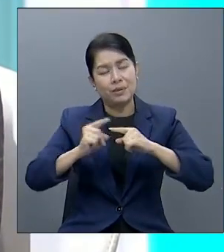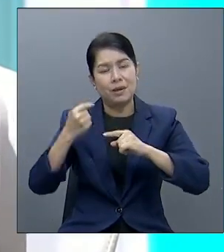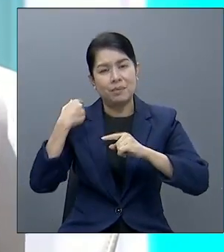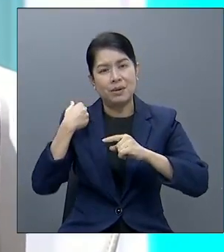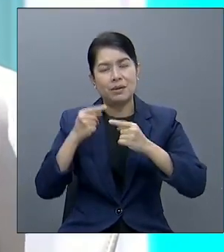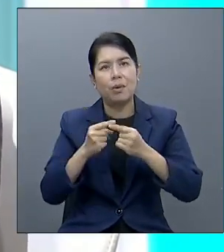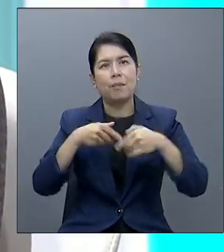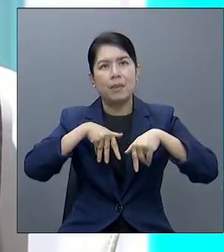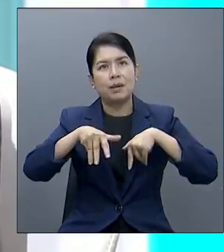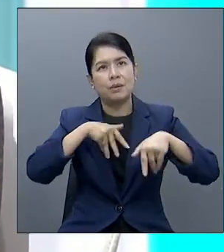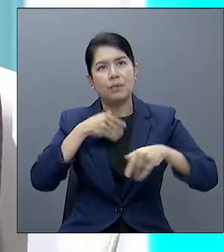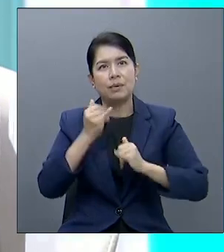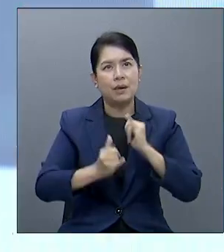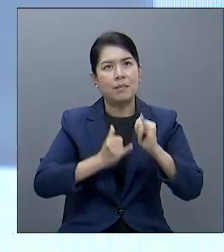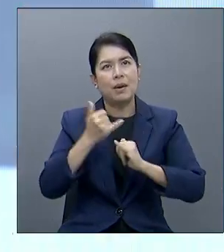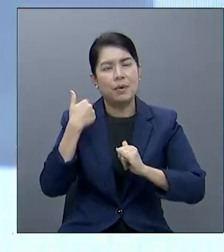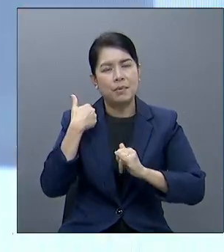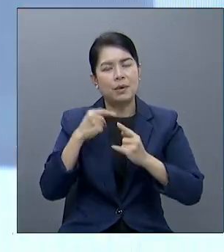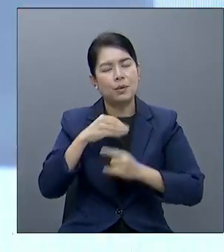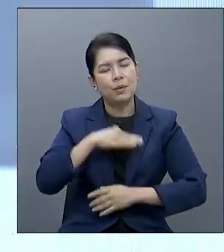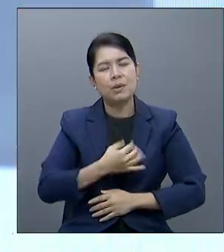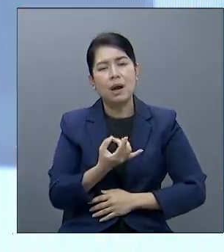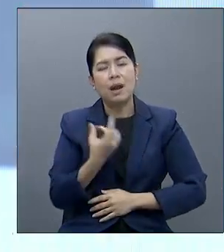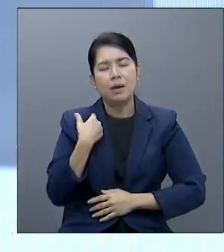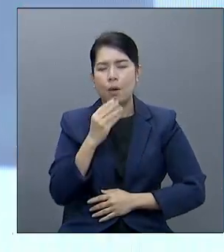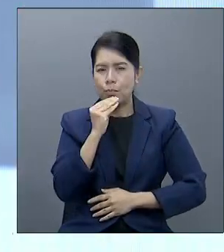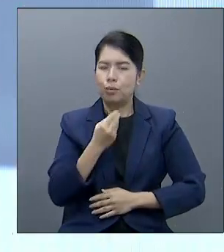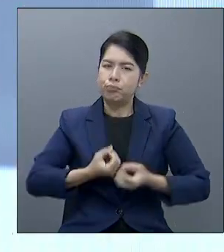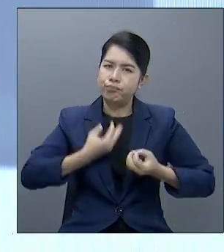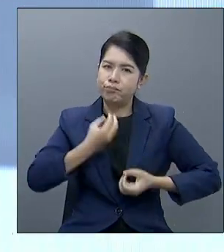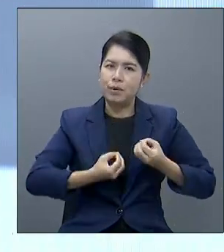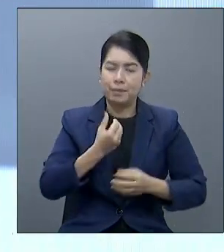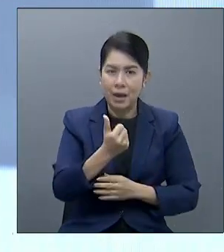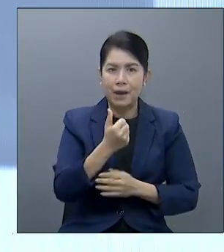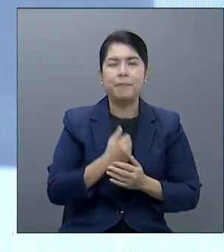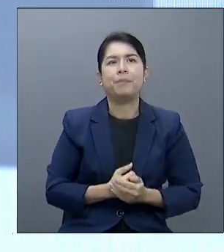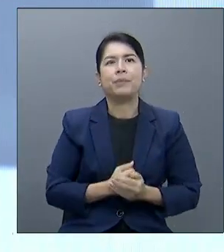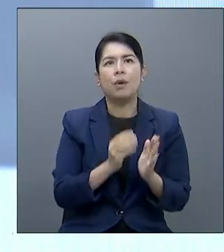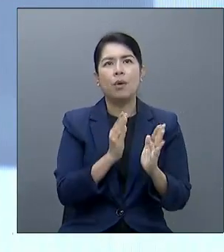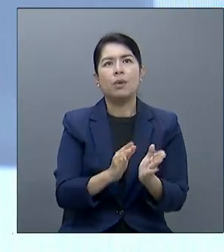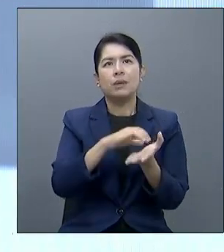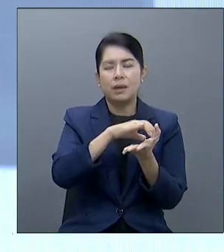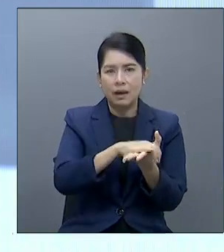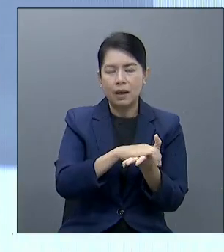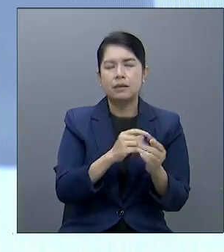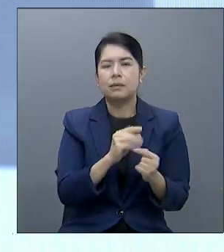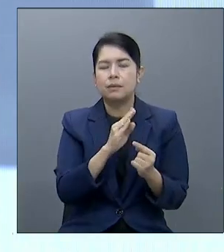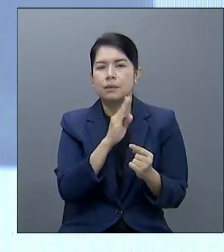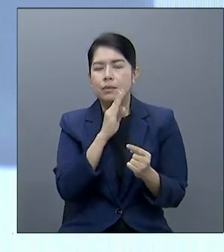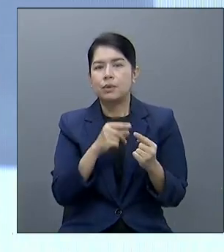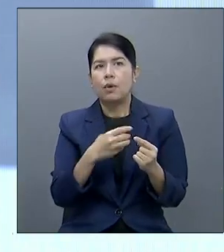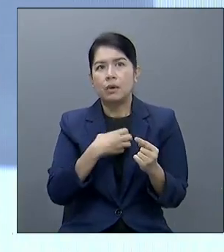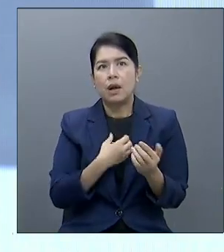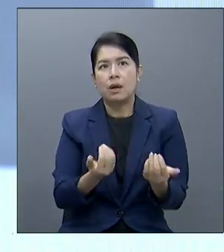ามารถแสดงความคิดเห็นได้ค่ะ ค่ะสำหรับคุณผู้ชมหลายๆท่านที่บังเอิญแต่งงานเนาะก็อยากจะมีลูกเนาะเป็นโซ่ทองคล้องใจให้ครอบครัวอบ